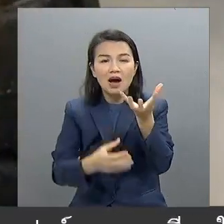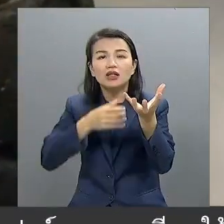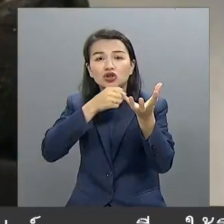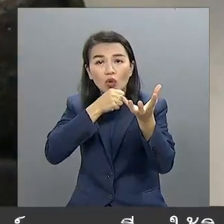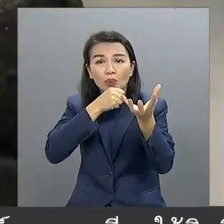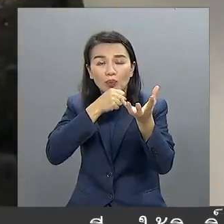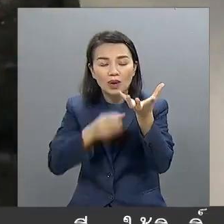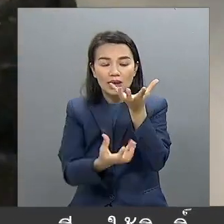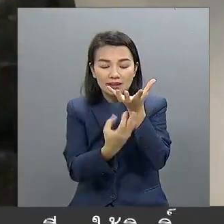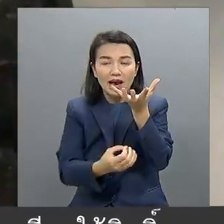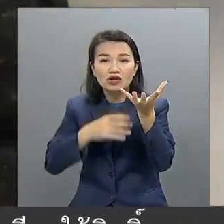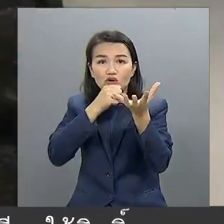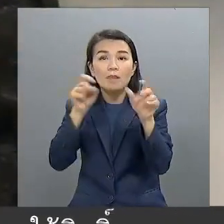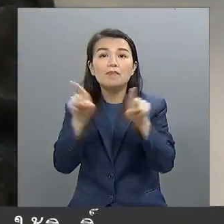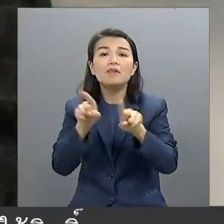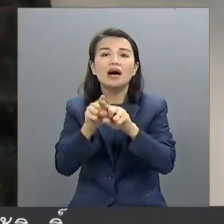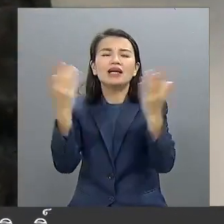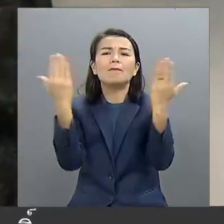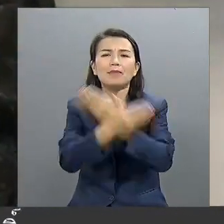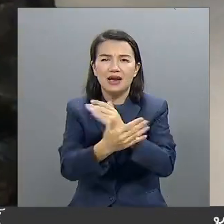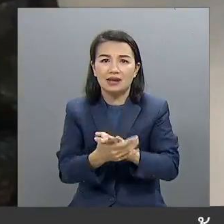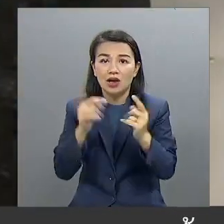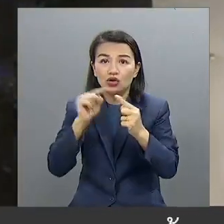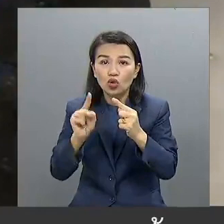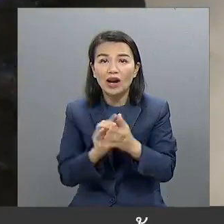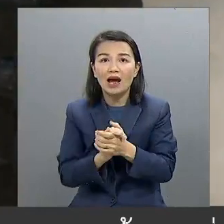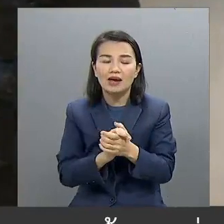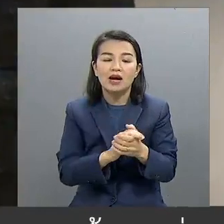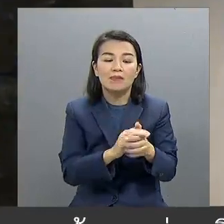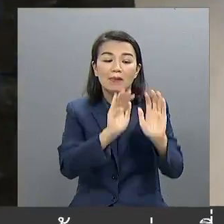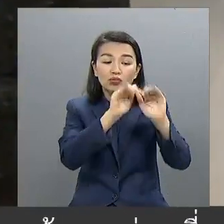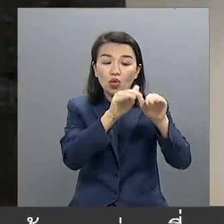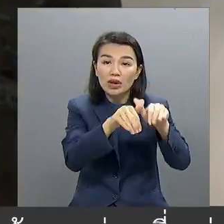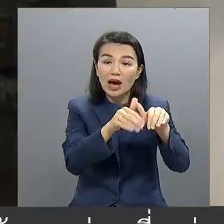วไปเลยแ่เปลี่ยวัถุดีบก็คใส่เ้อธุดีบลไปคุณผชมร